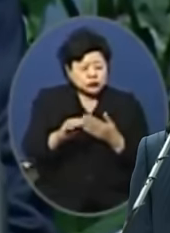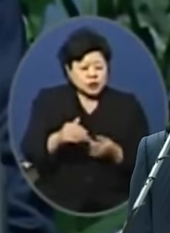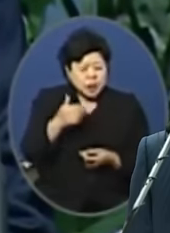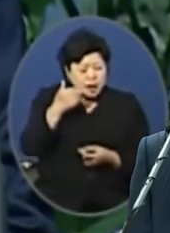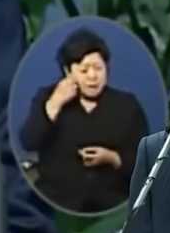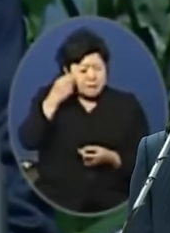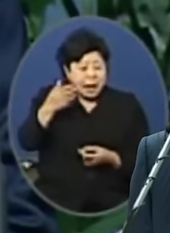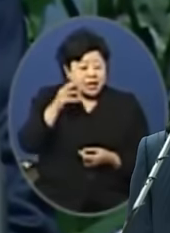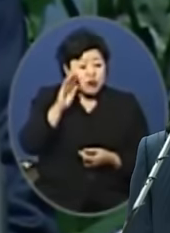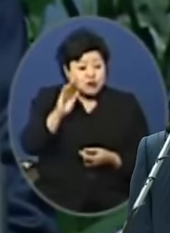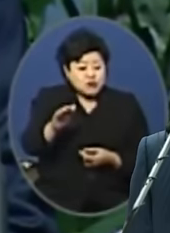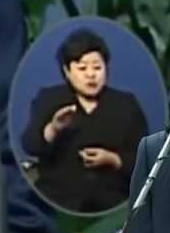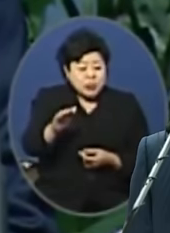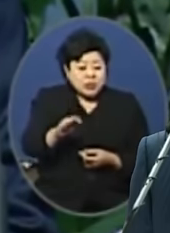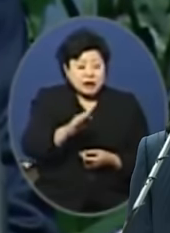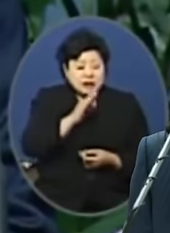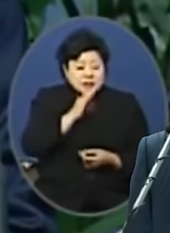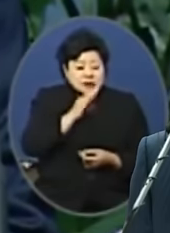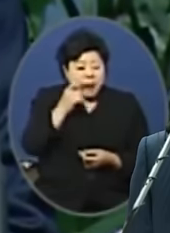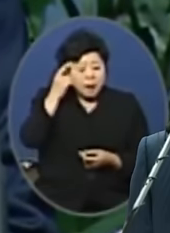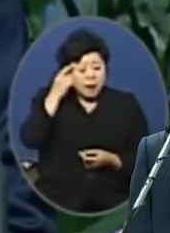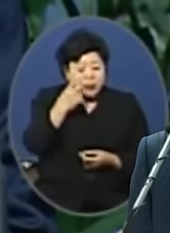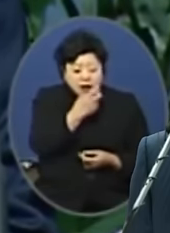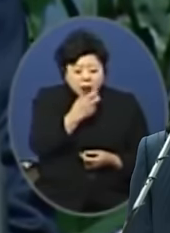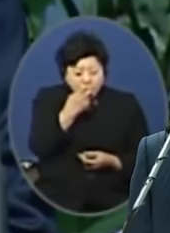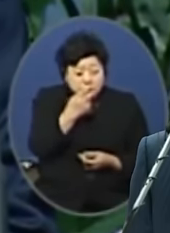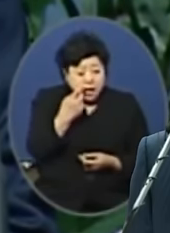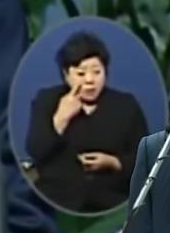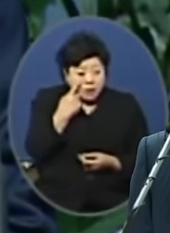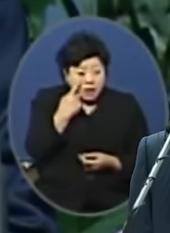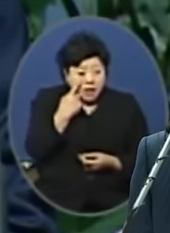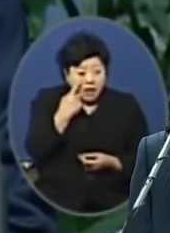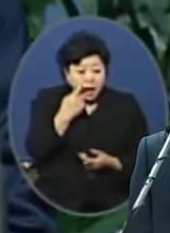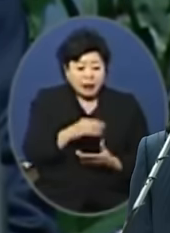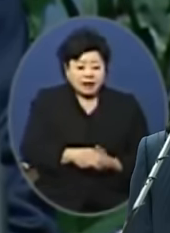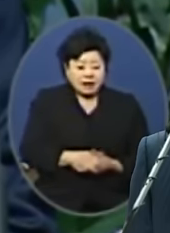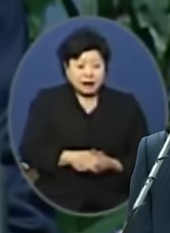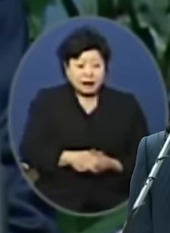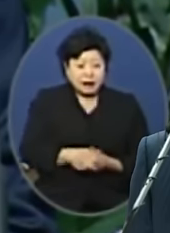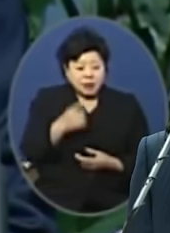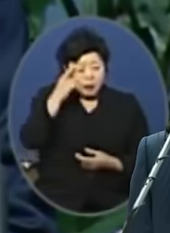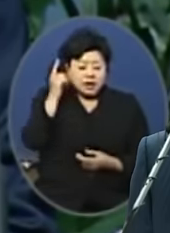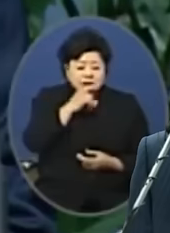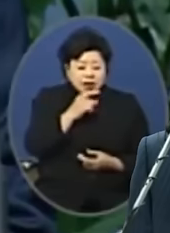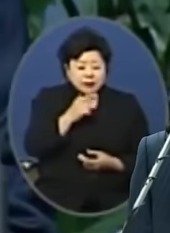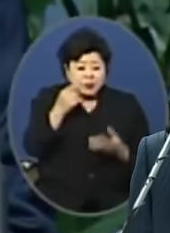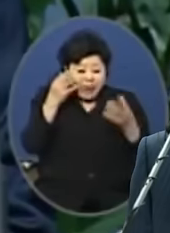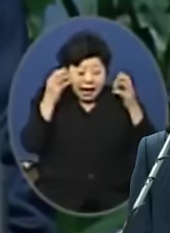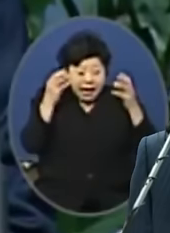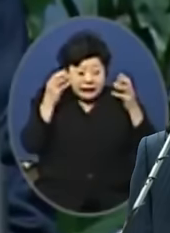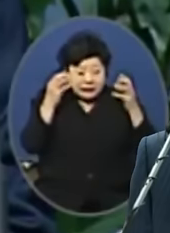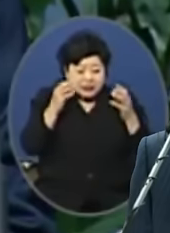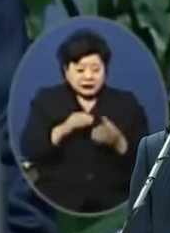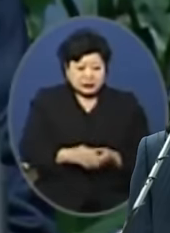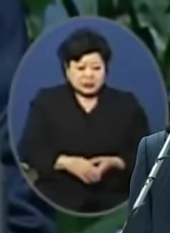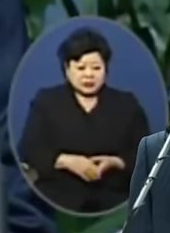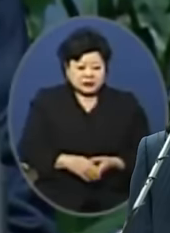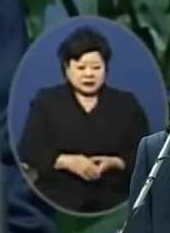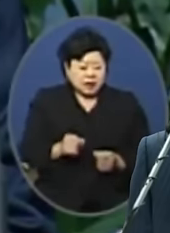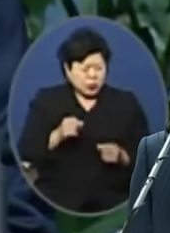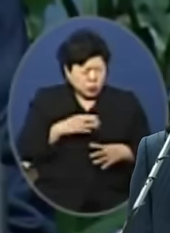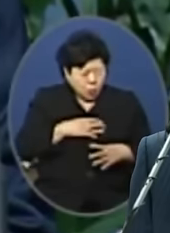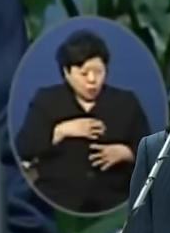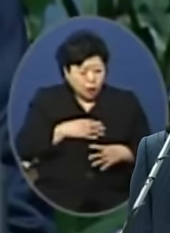8개월이 지난 후에 이제 진짜로 지능검사를 했더니 이 아이들의 지능이 다른 아이들에 비해 눈에